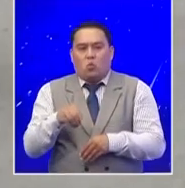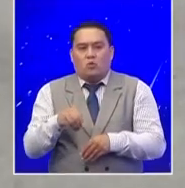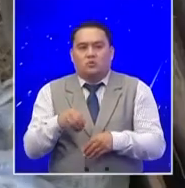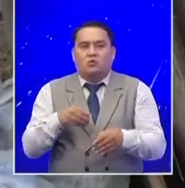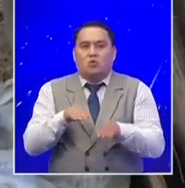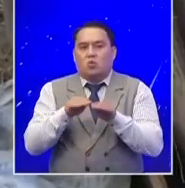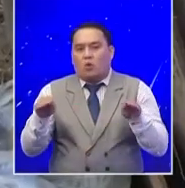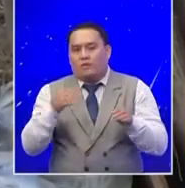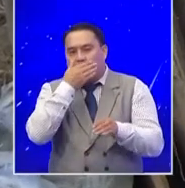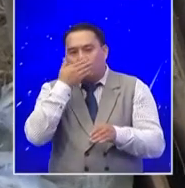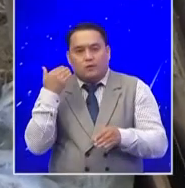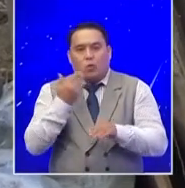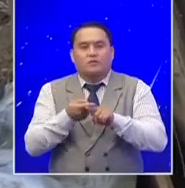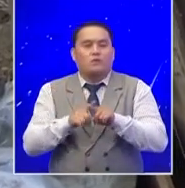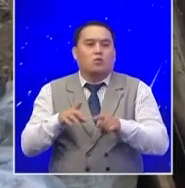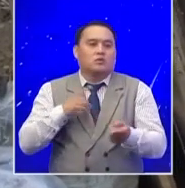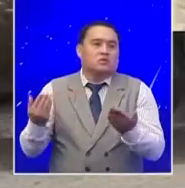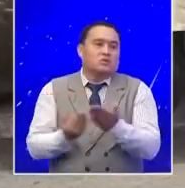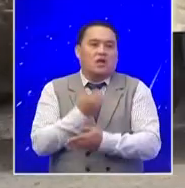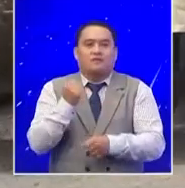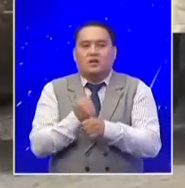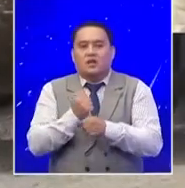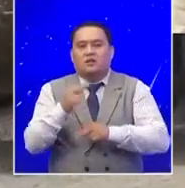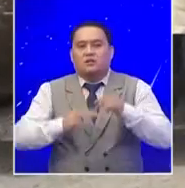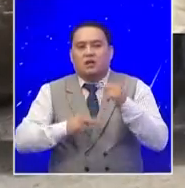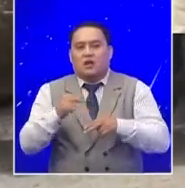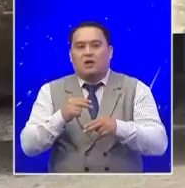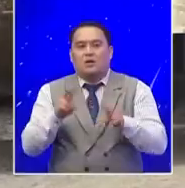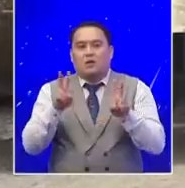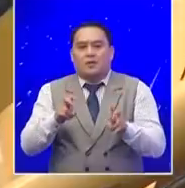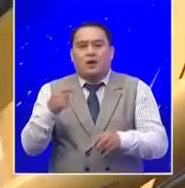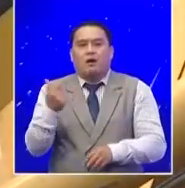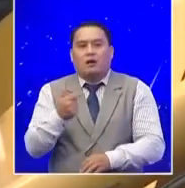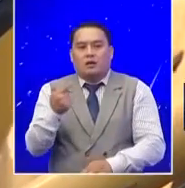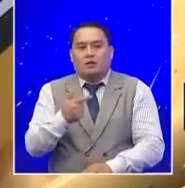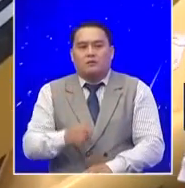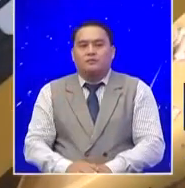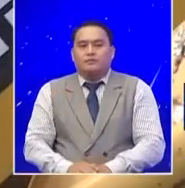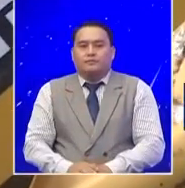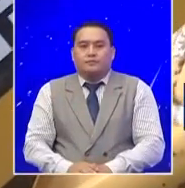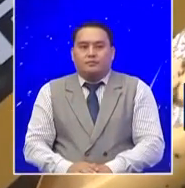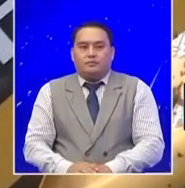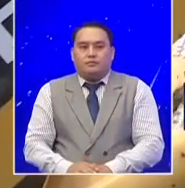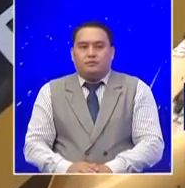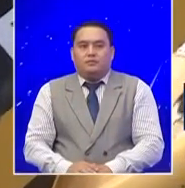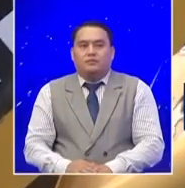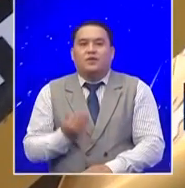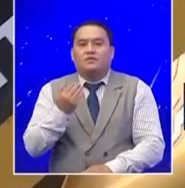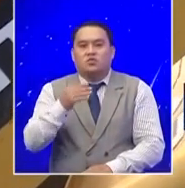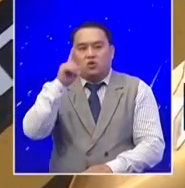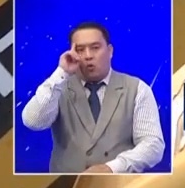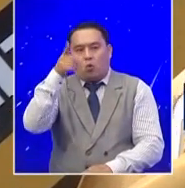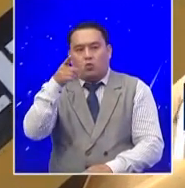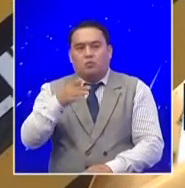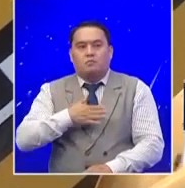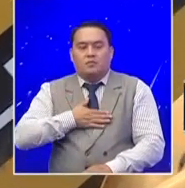выведены. Словом, некоторые участки нужно переделывать. Это строители сделают в рамках гарантии. Год дается. В течение года какие-нибудь будут нарекания,